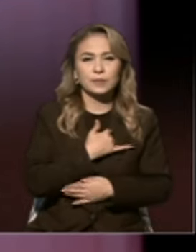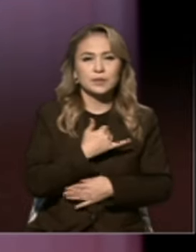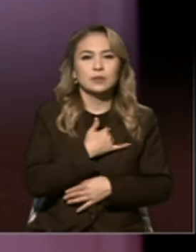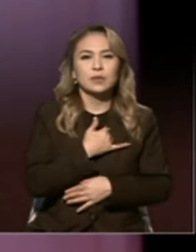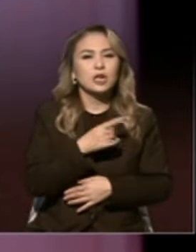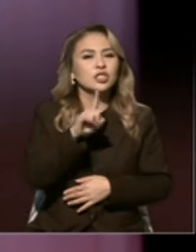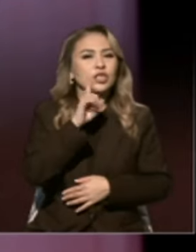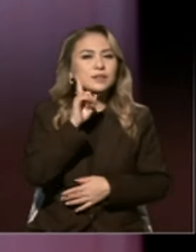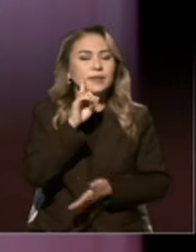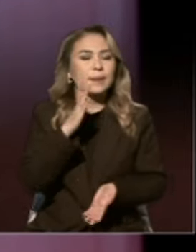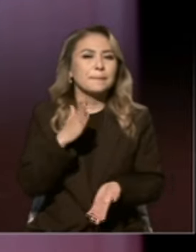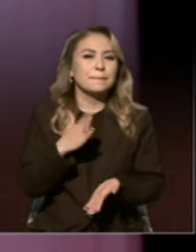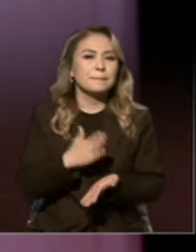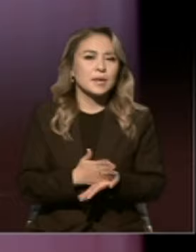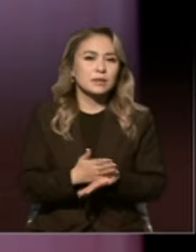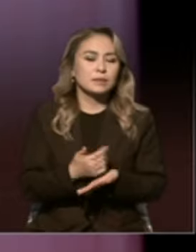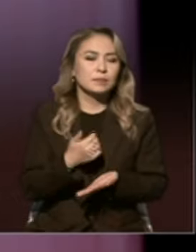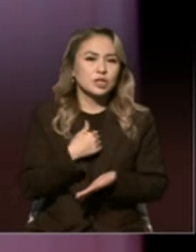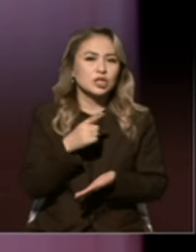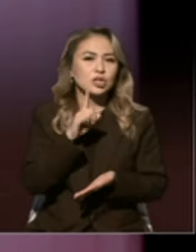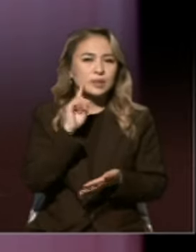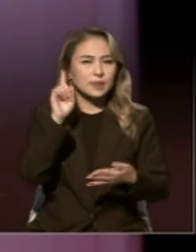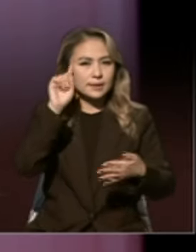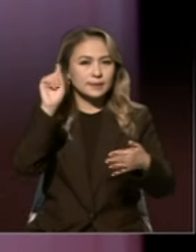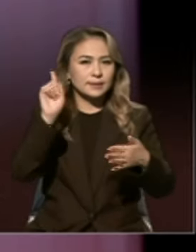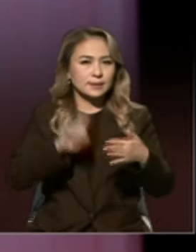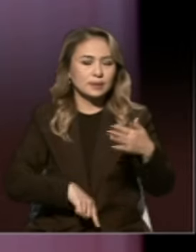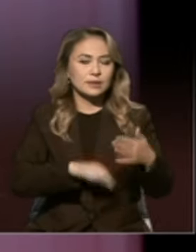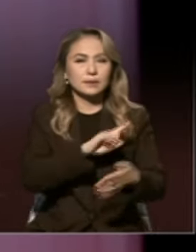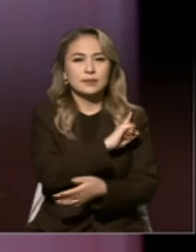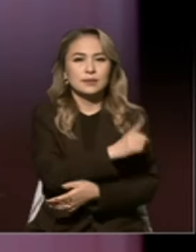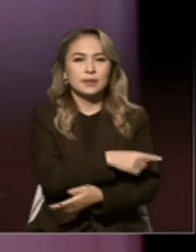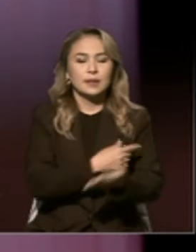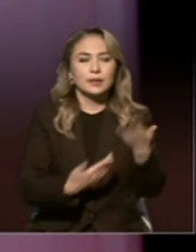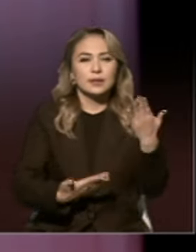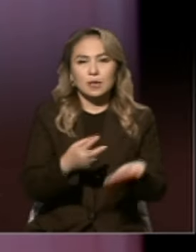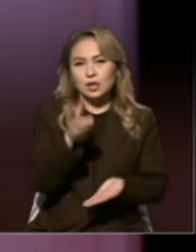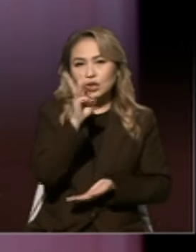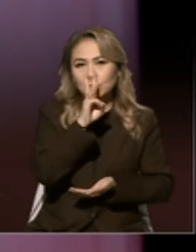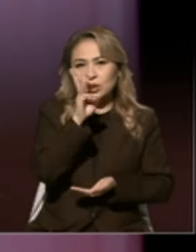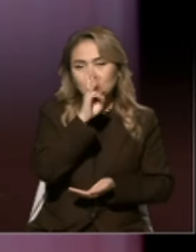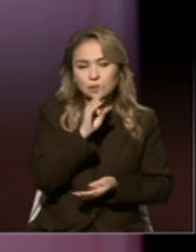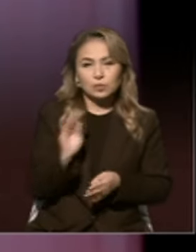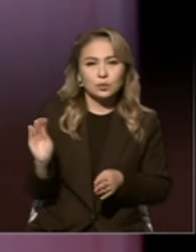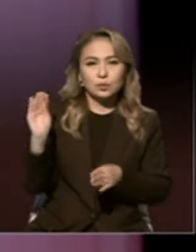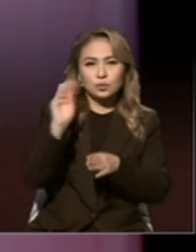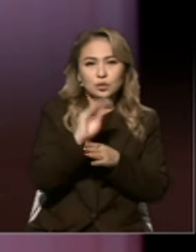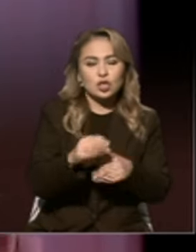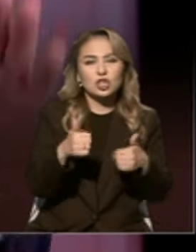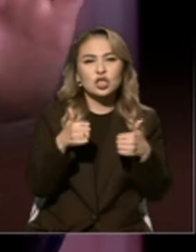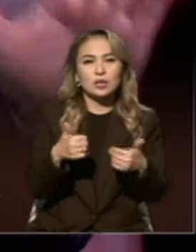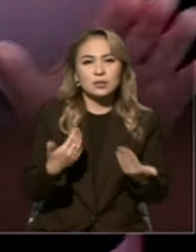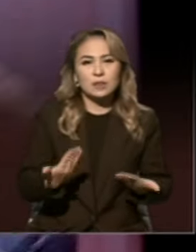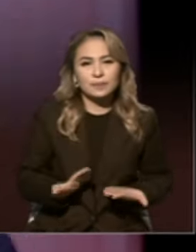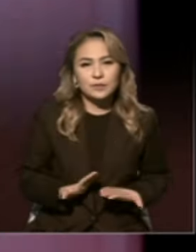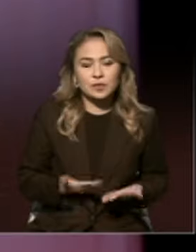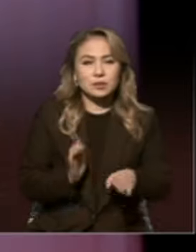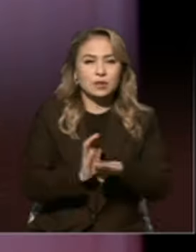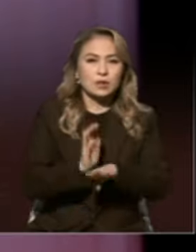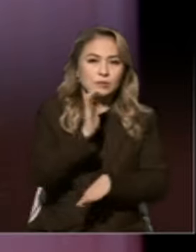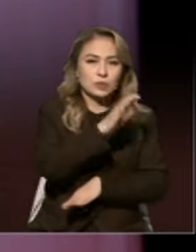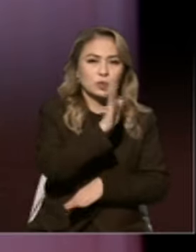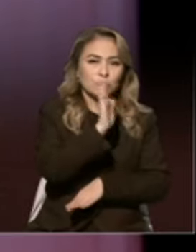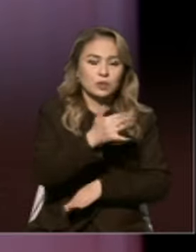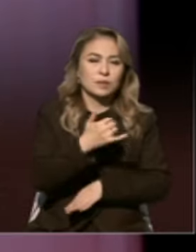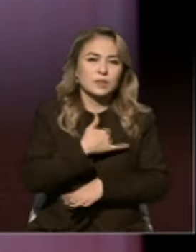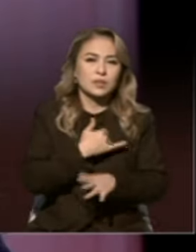айттыңыздар, жастар бар деп. Мен жастарға сенемін, мықты. Егер де олардың жалақысын көтеріп, жақсылап тұрып жіберетін болса,